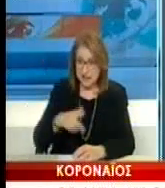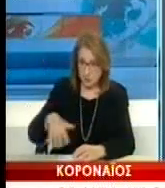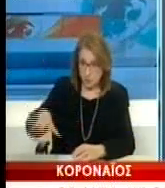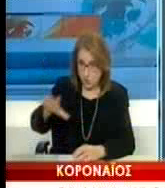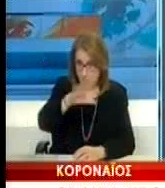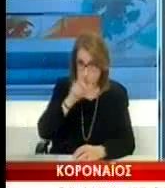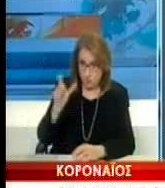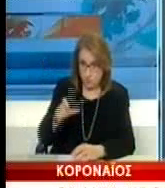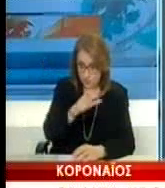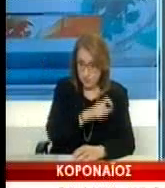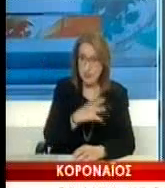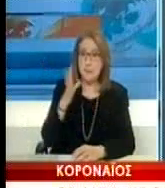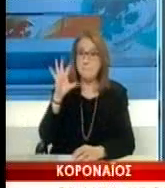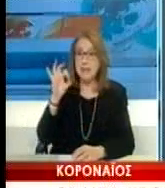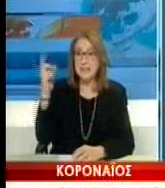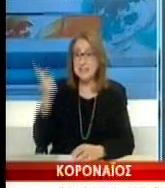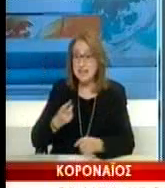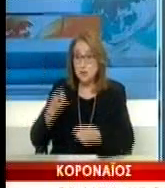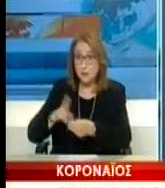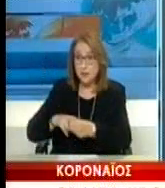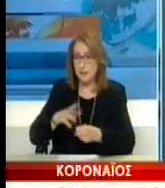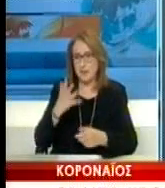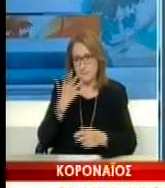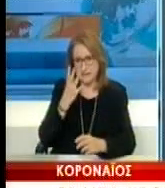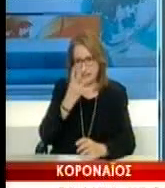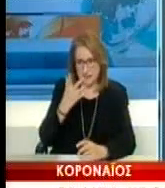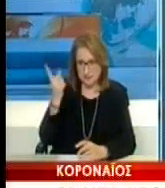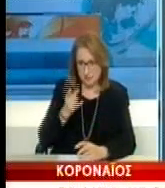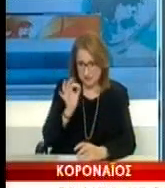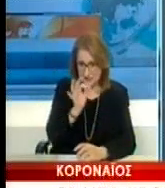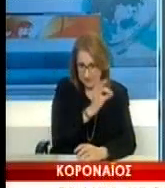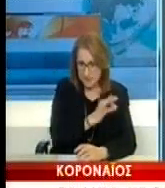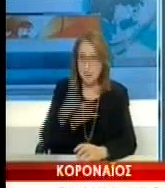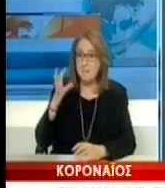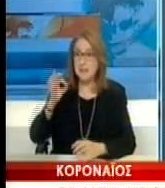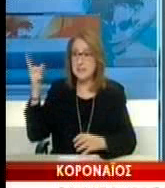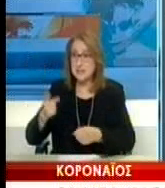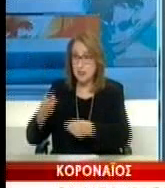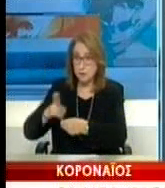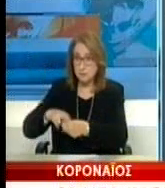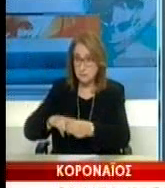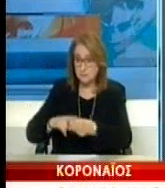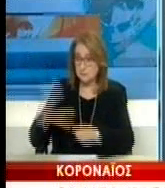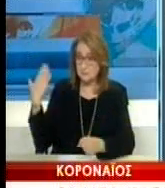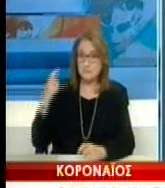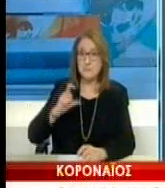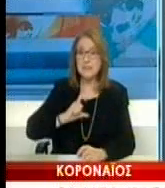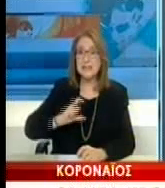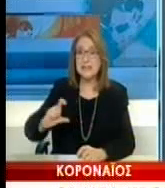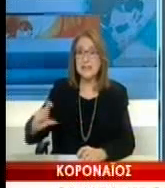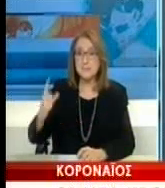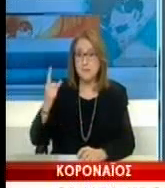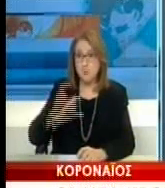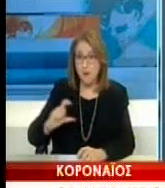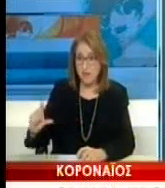λοιμοξιολόγος Σωτήρης Τσόδρας, ενώ οι θάνατοι στην χώρα έχουν αυξηθεί. Το τελευταίο 24ωρο σημειώθηκαν 3 θάνατοι,